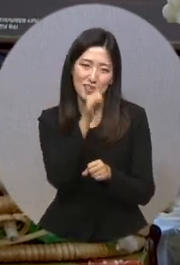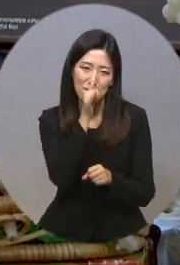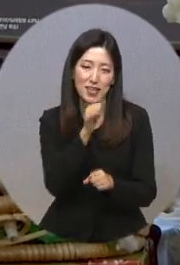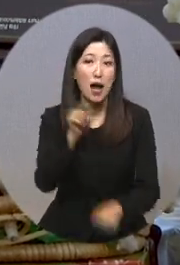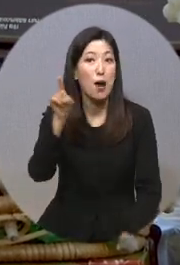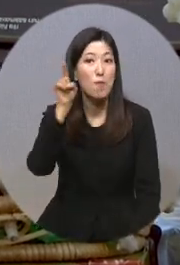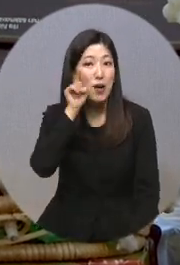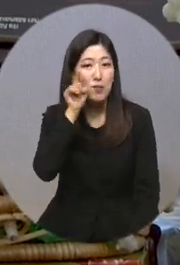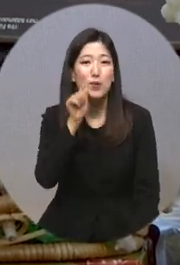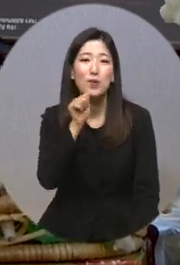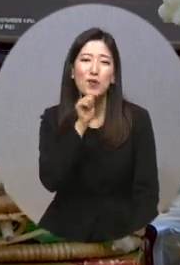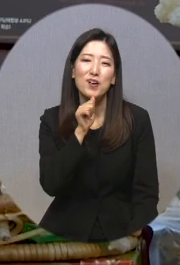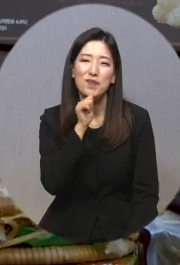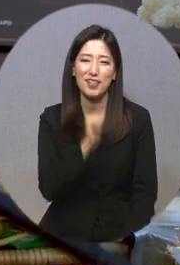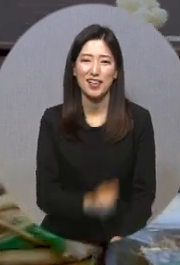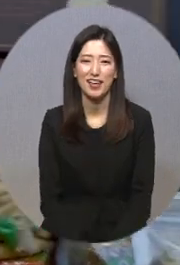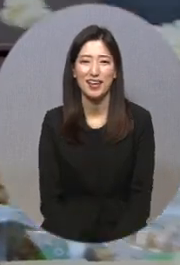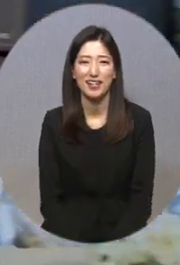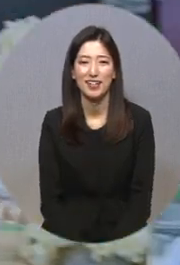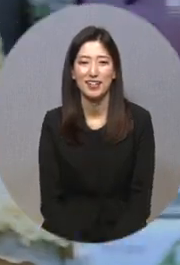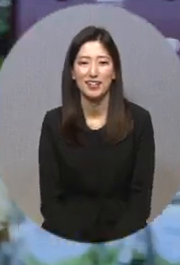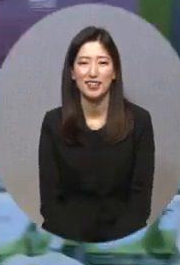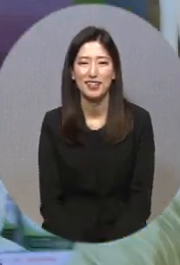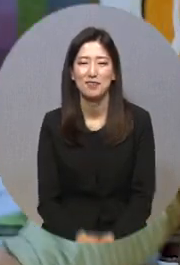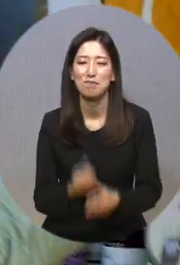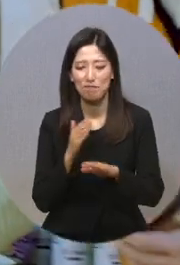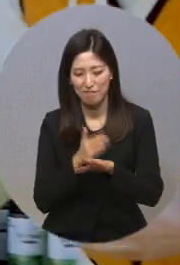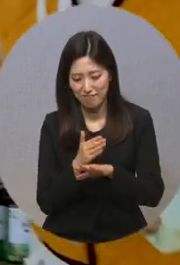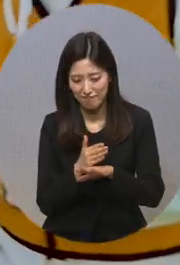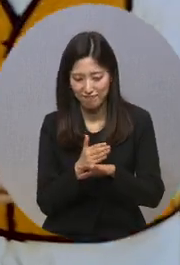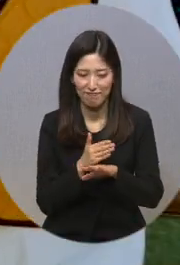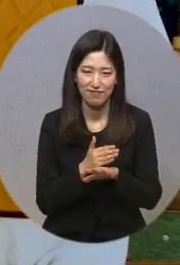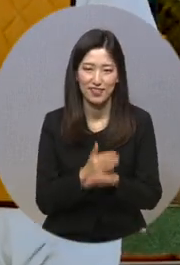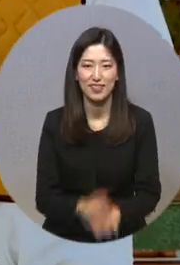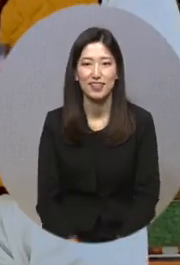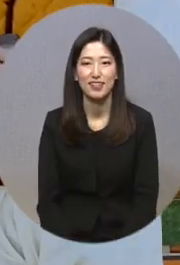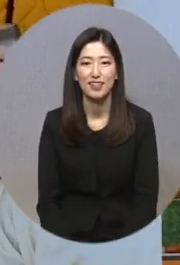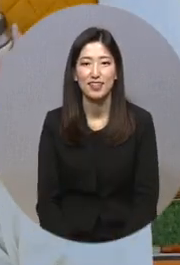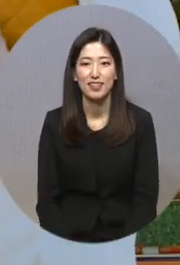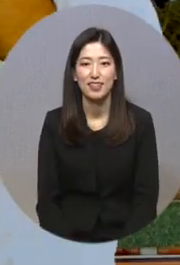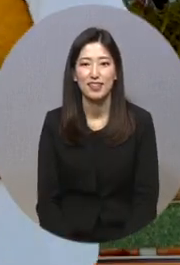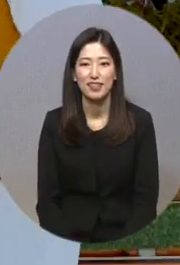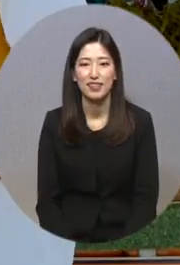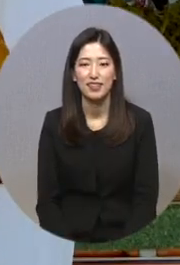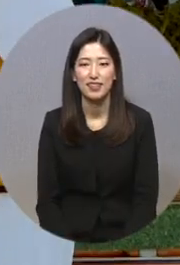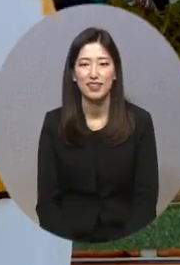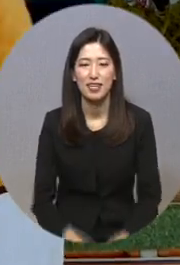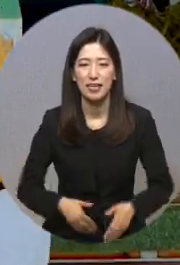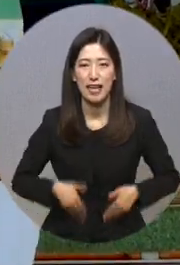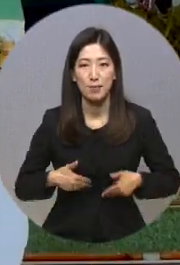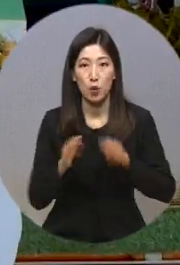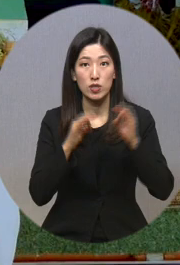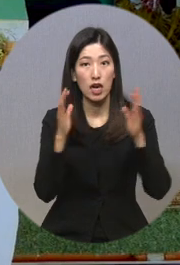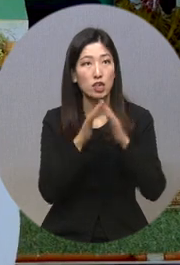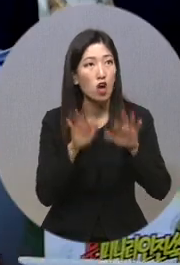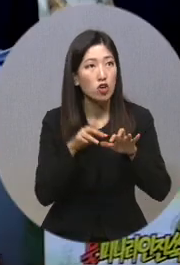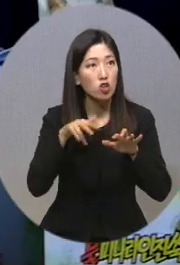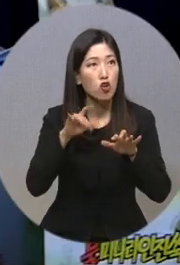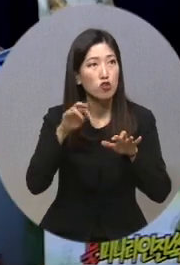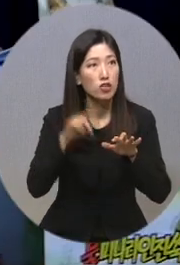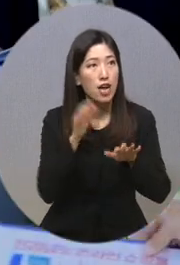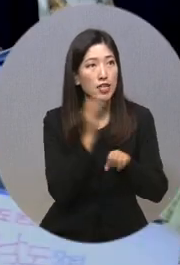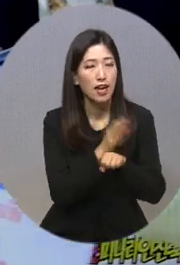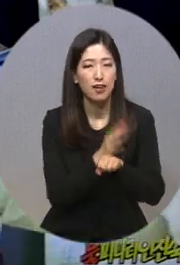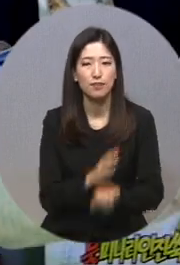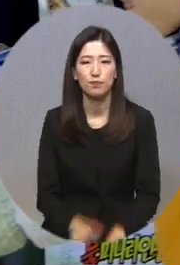아이고 이쁘셔라. 네, 감사합니다. 네. 감사합니다. 빨리 들어가야지. 남도장터 남도장터. 정상님 청국장.